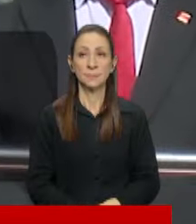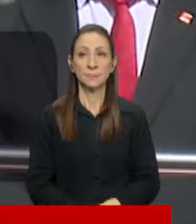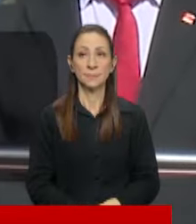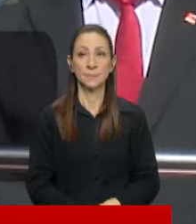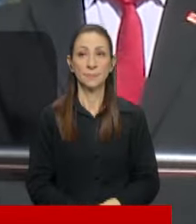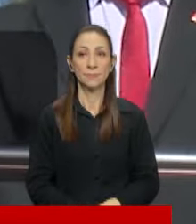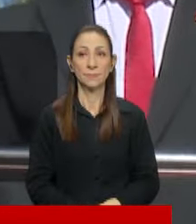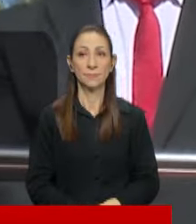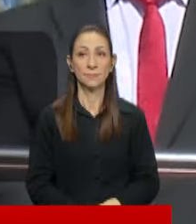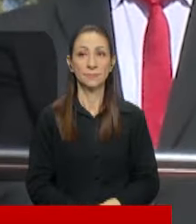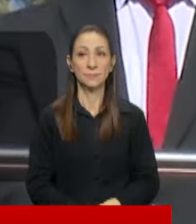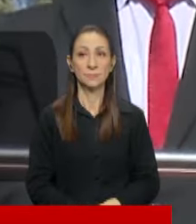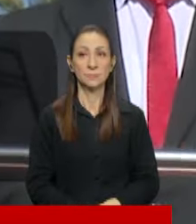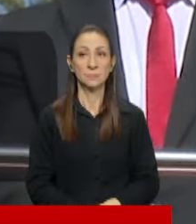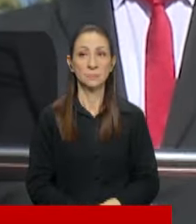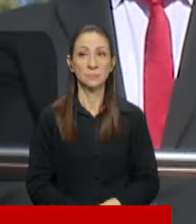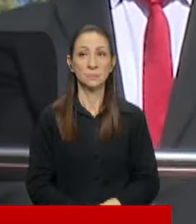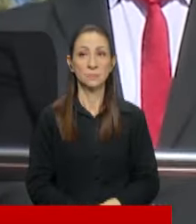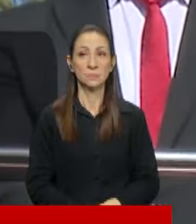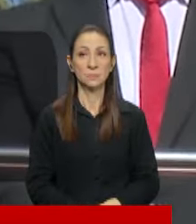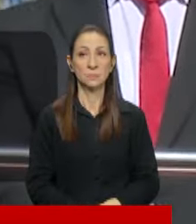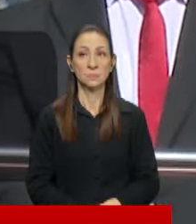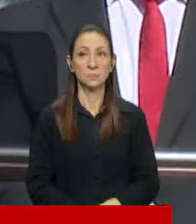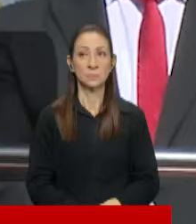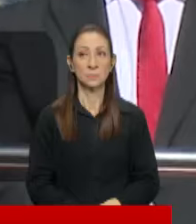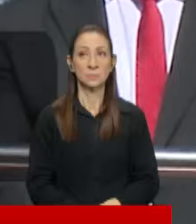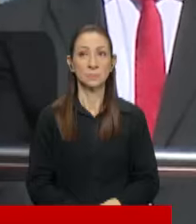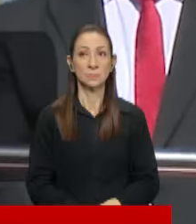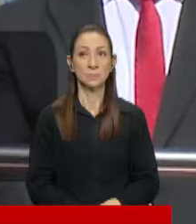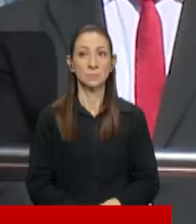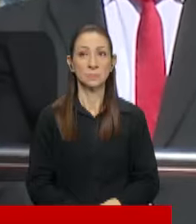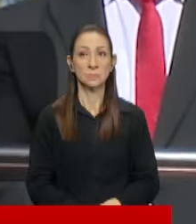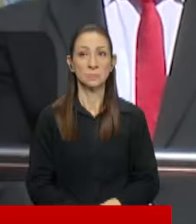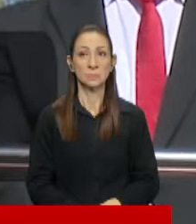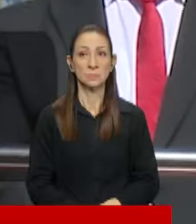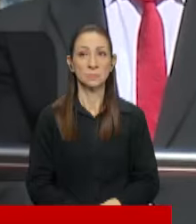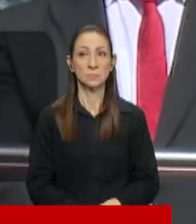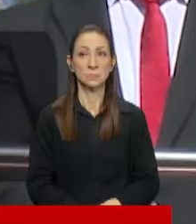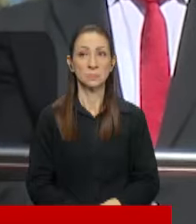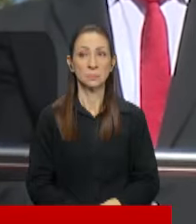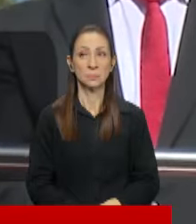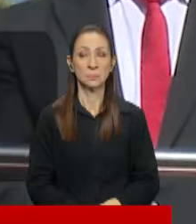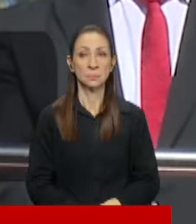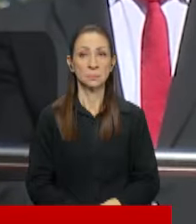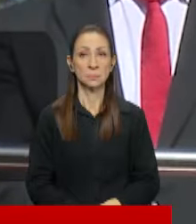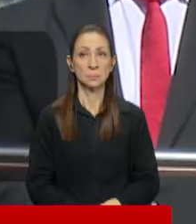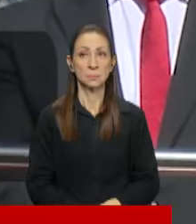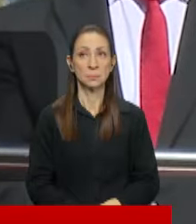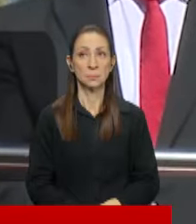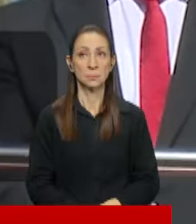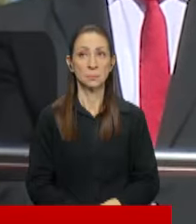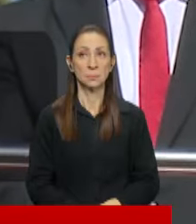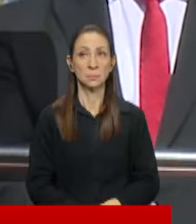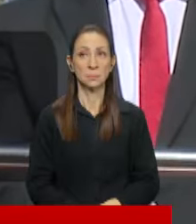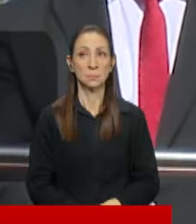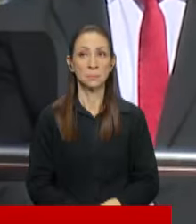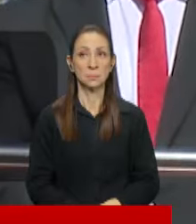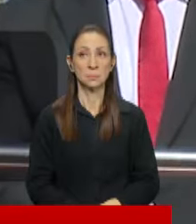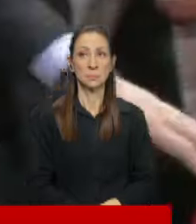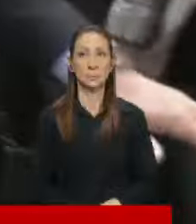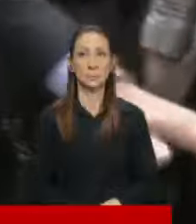hesap verme kavramı bütün gelişmiş ülkelerde olmazsa olmaz. Emanet ediyorsunuz parayı. Elbette bilmeniz en